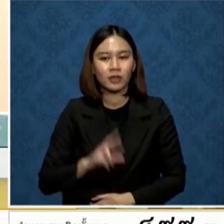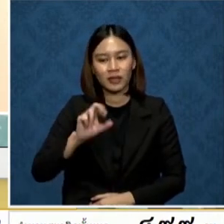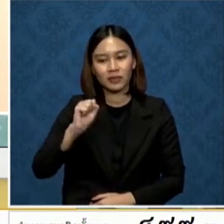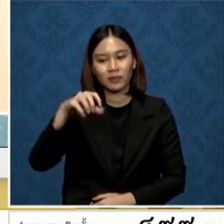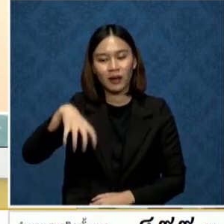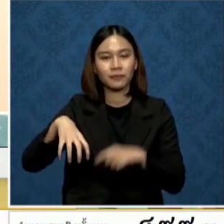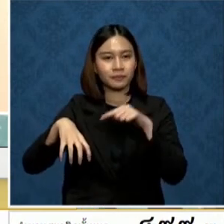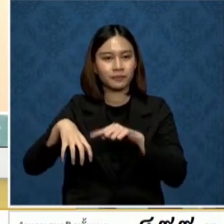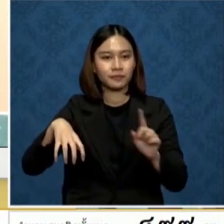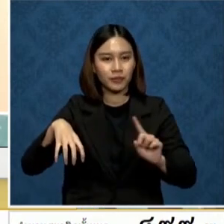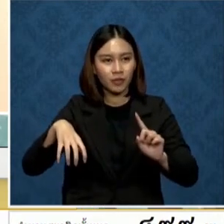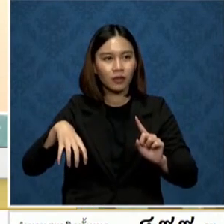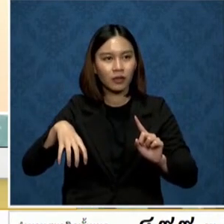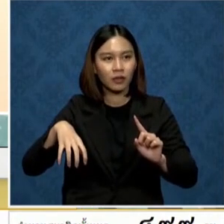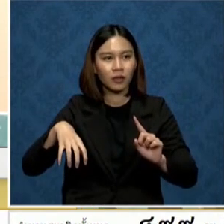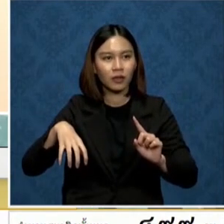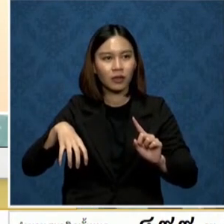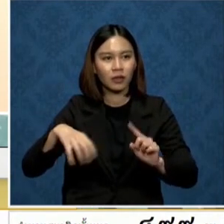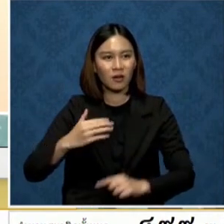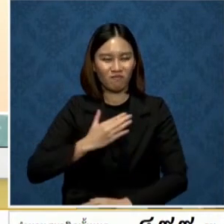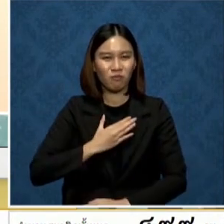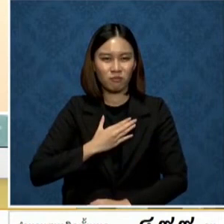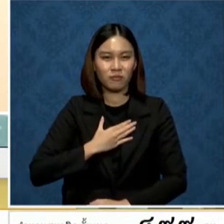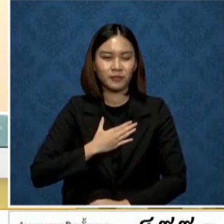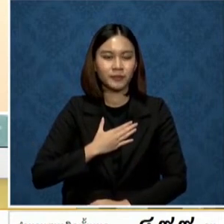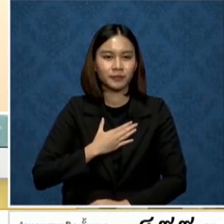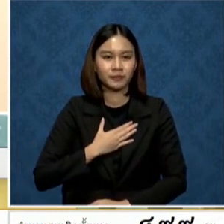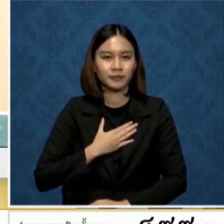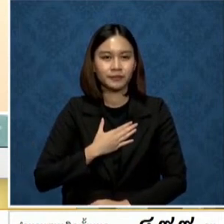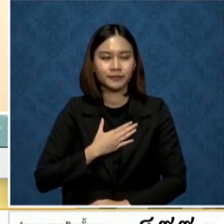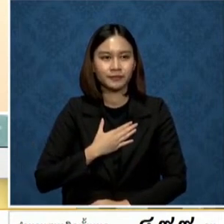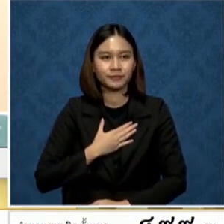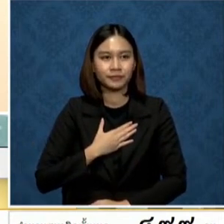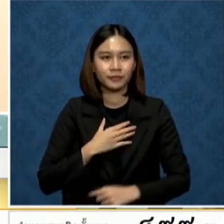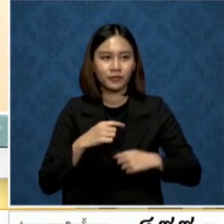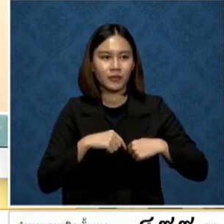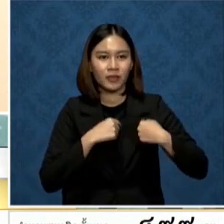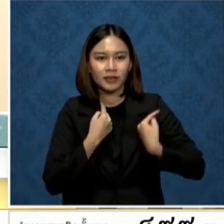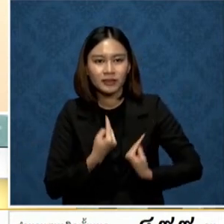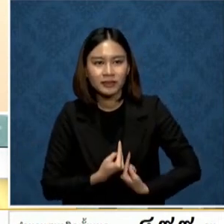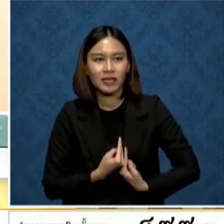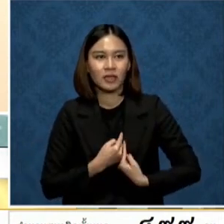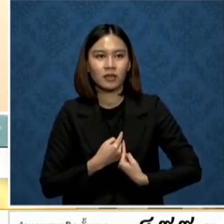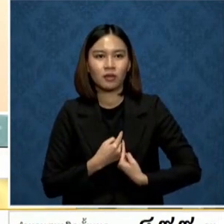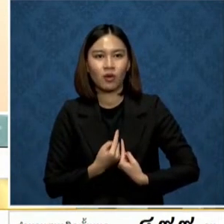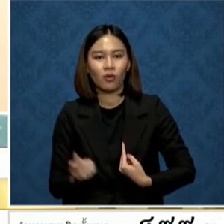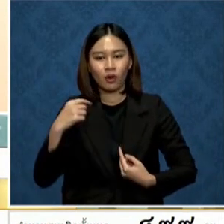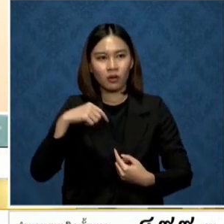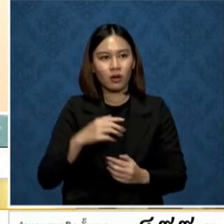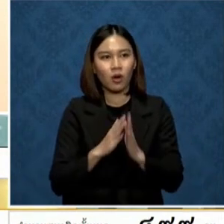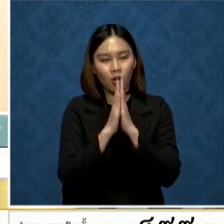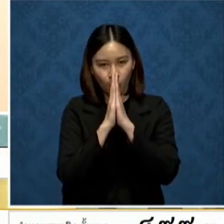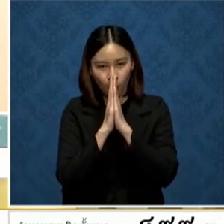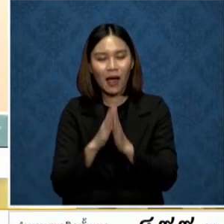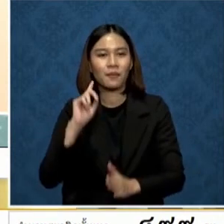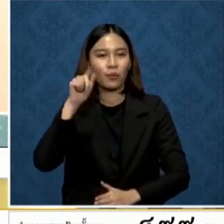แห่งนี้เนี่ยเราก็โดนเลือกมาจากไปโดยเฉพาะพวกผมนี่ไม่ได้อาศัยจิตวิญญาณใครเข้ามาเป็นผู้แทนนะครับยกมือไหว้แม้